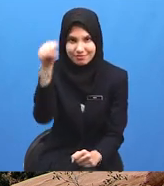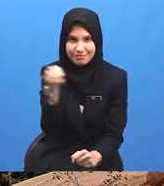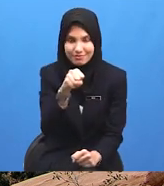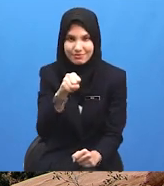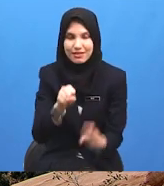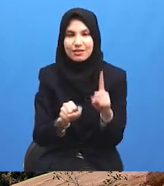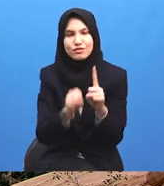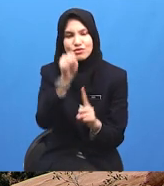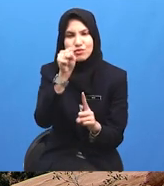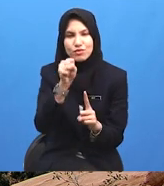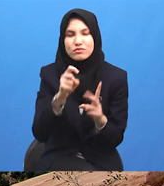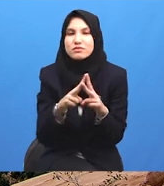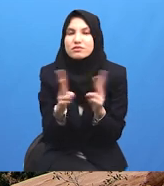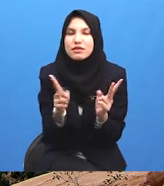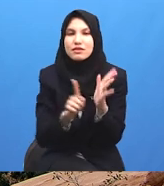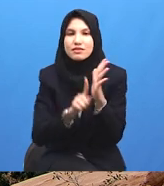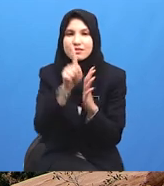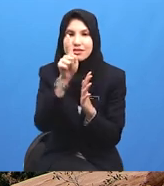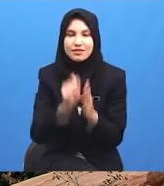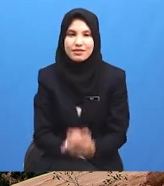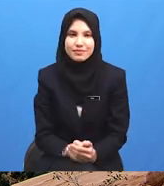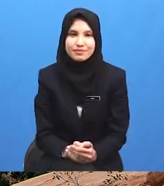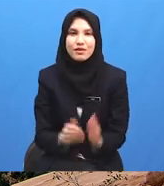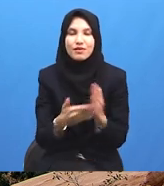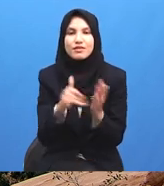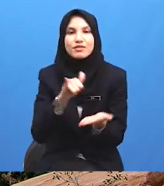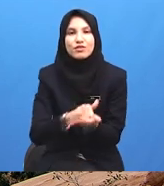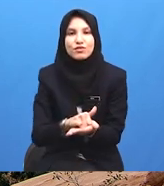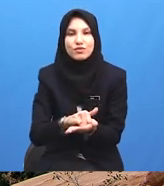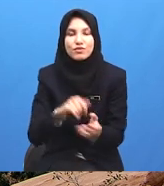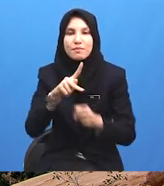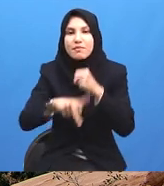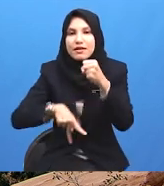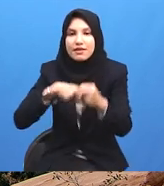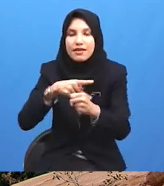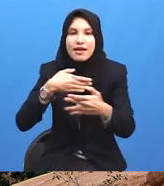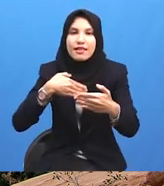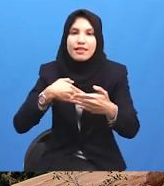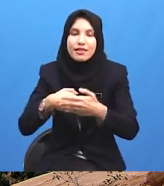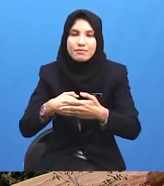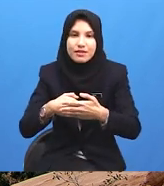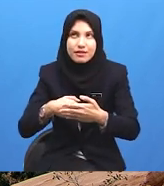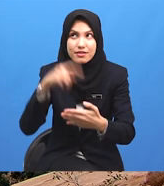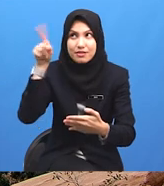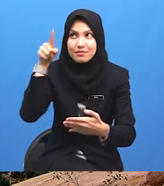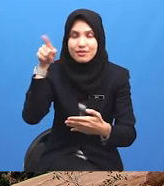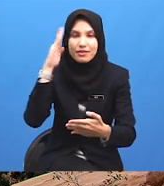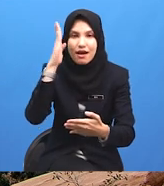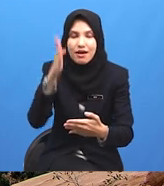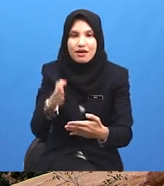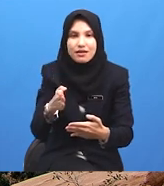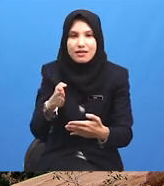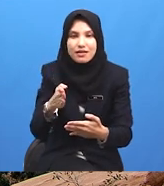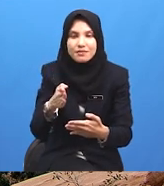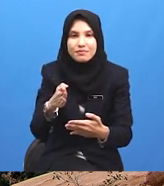Suhunya sangat tinggi. Oleh itu, planet yang lebih dekat dengan matahari akan